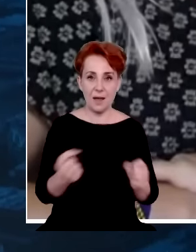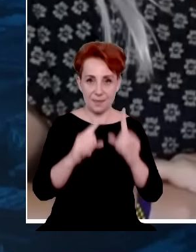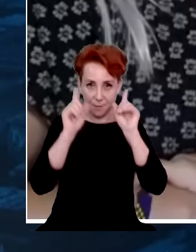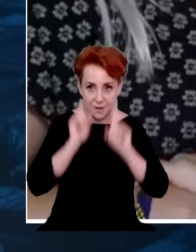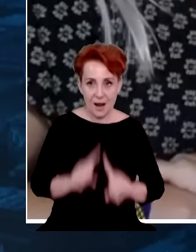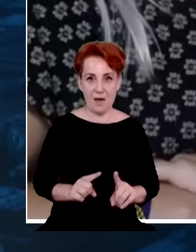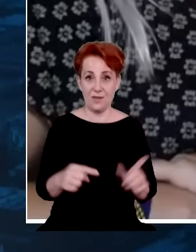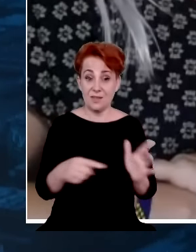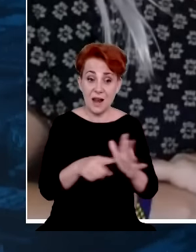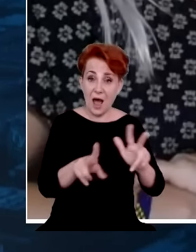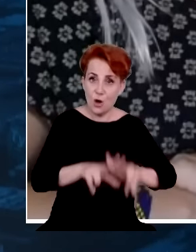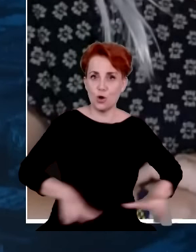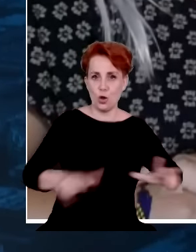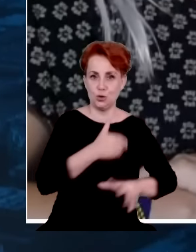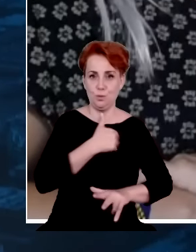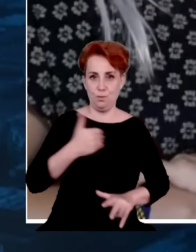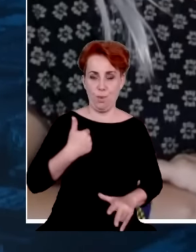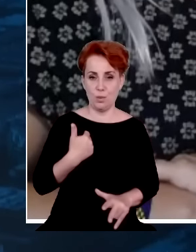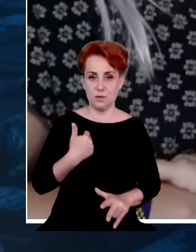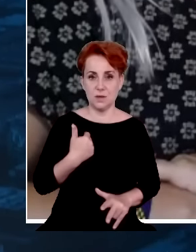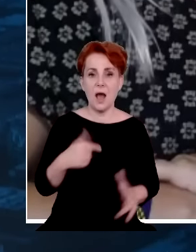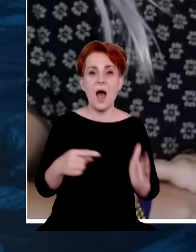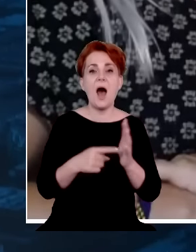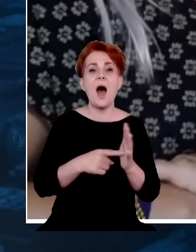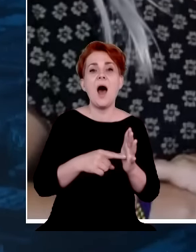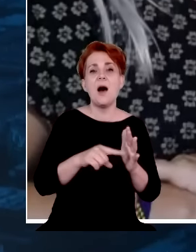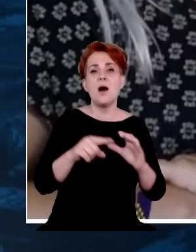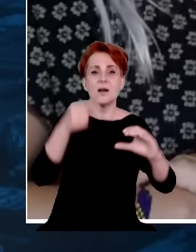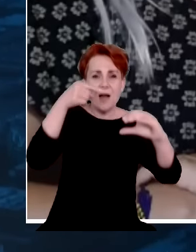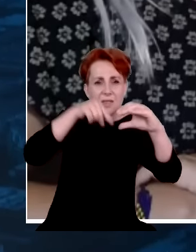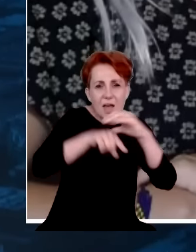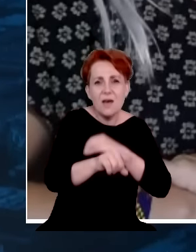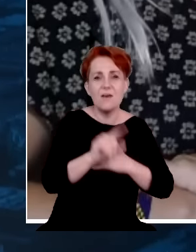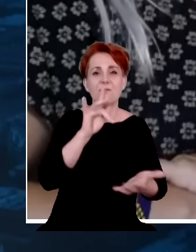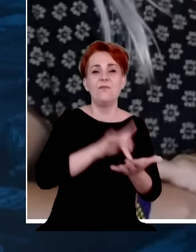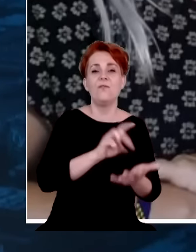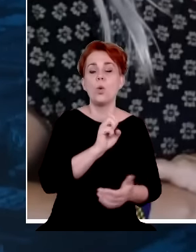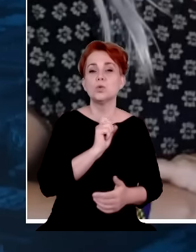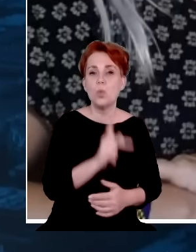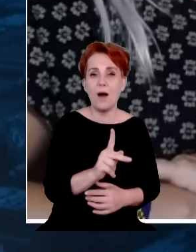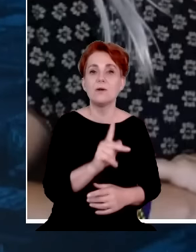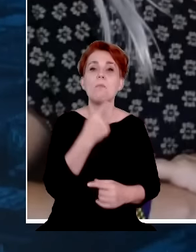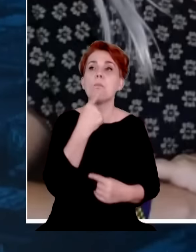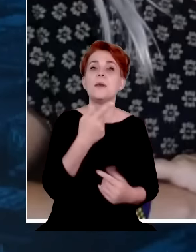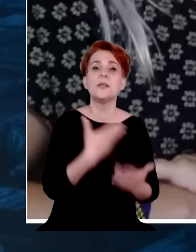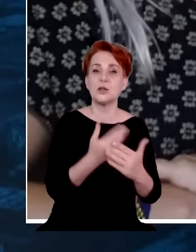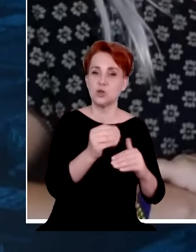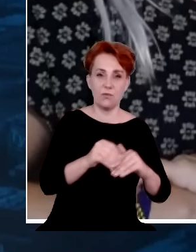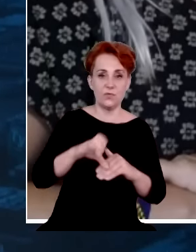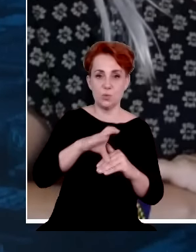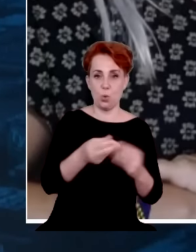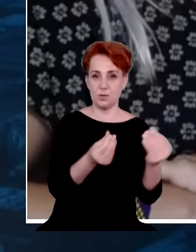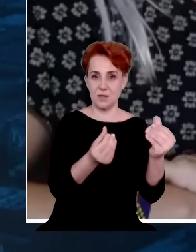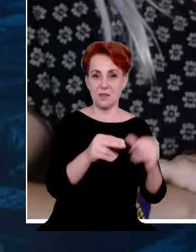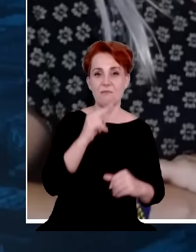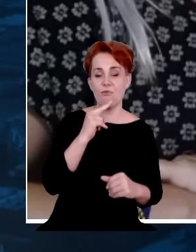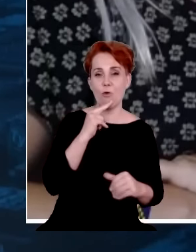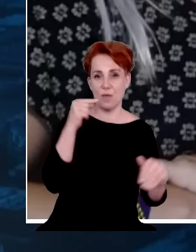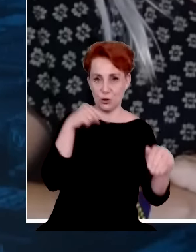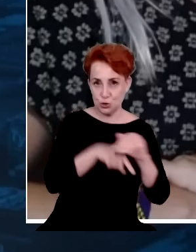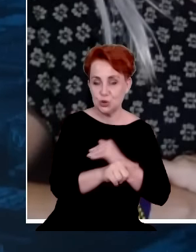polskich rodzin a miejskie przedsiębiorstwo wodociągów i kanalizacji we Włocławku czym tłumaczy wzrost cen wody i ścieków